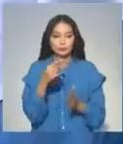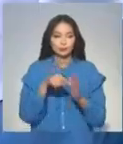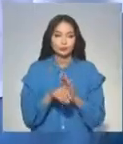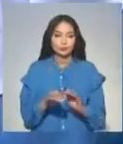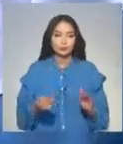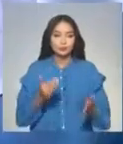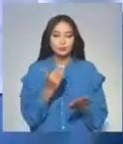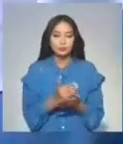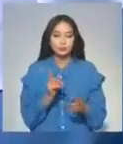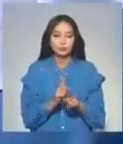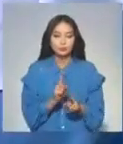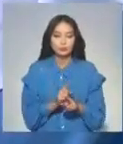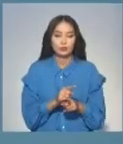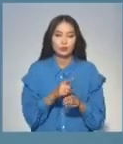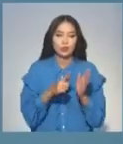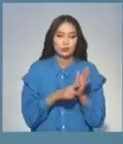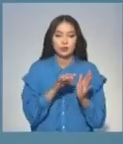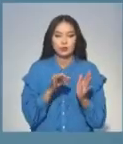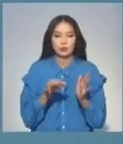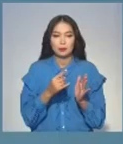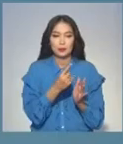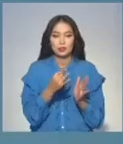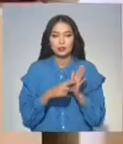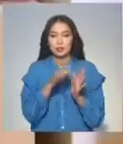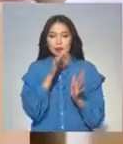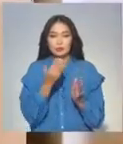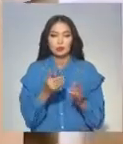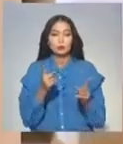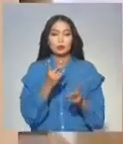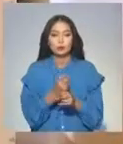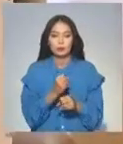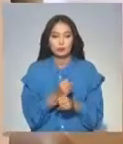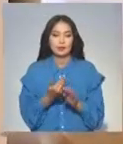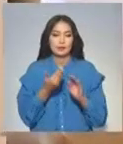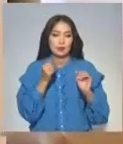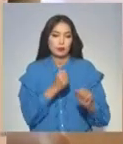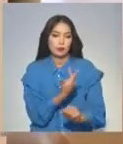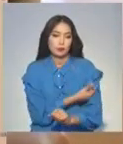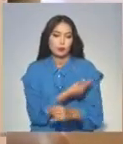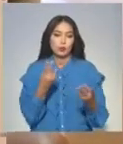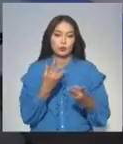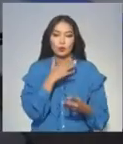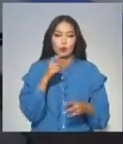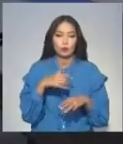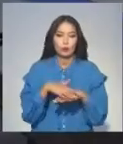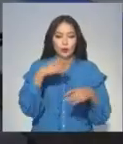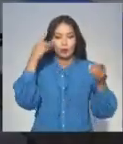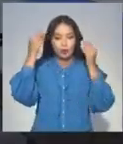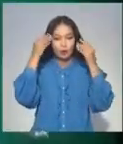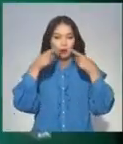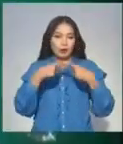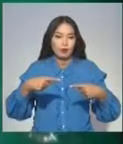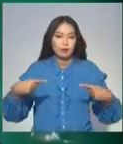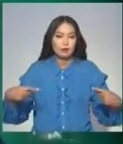көбі 1-7 жас аралығында. Қызылшаның алдын алу үшін екпалу керек дейді мамандар. Бірақ осы тұста көпшіліктің пікірі екіге